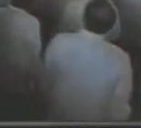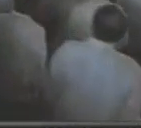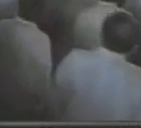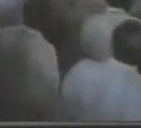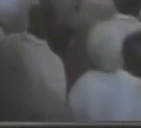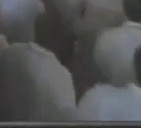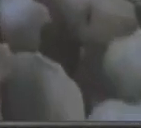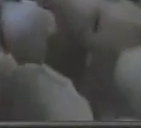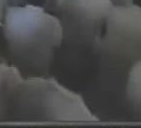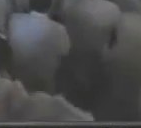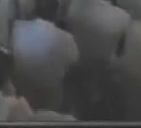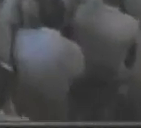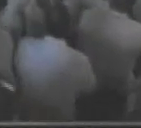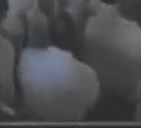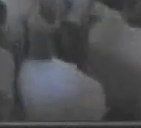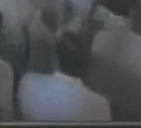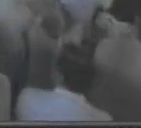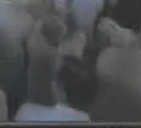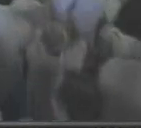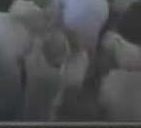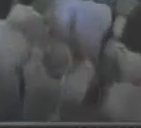Robredo.